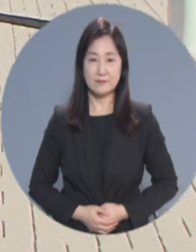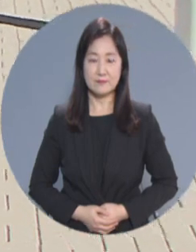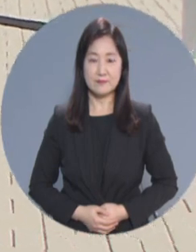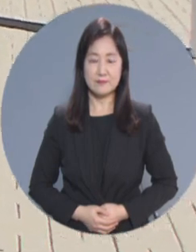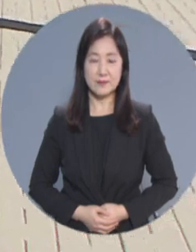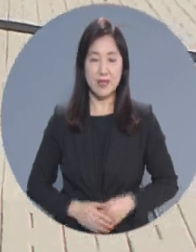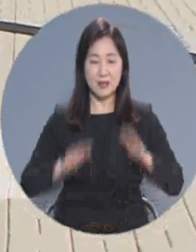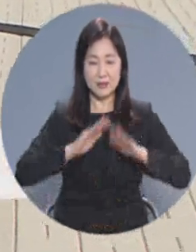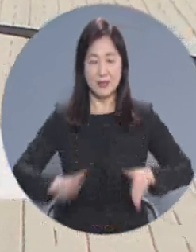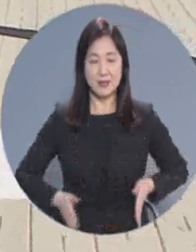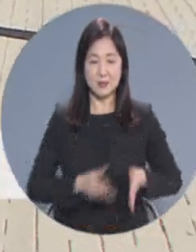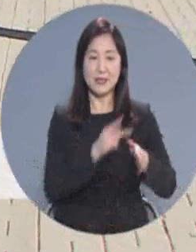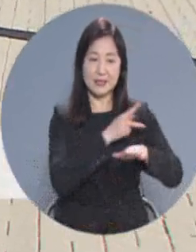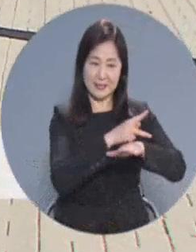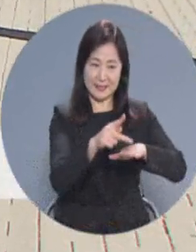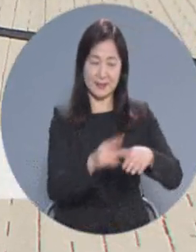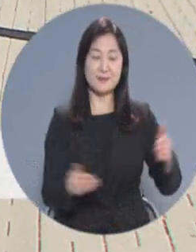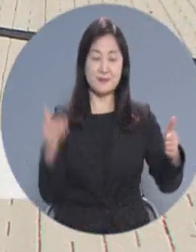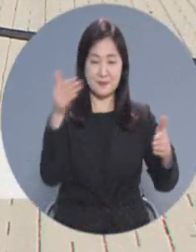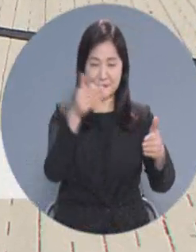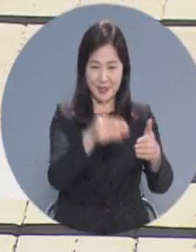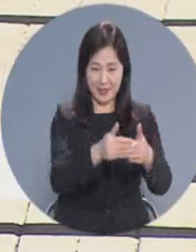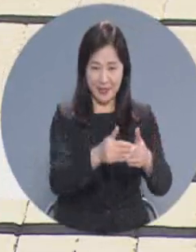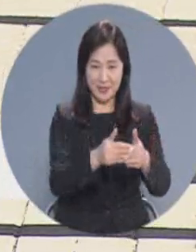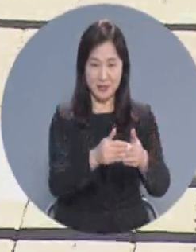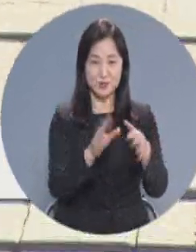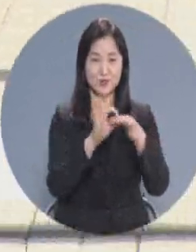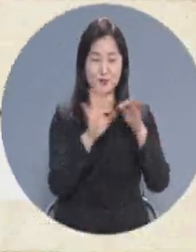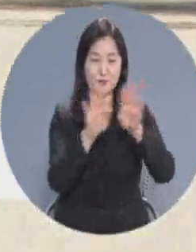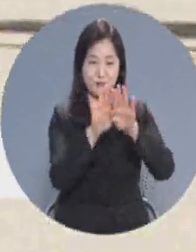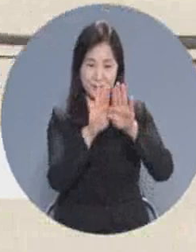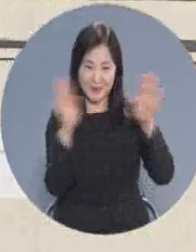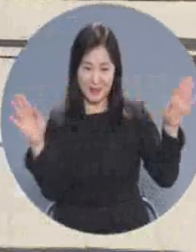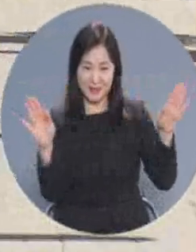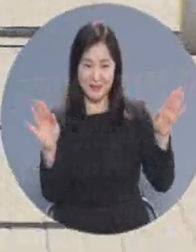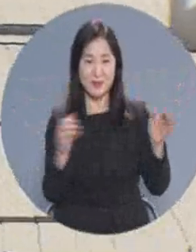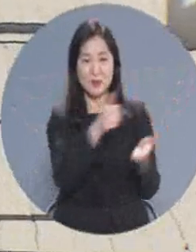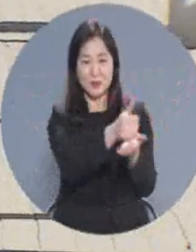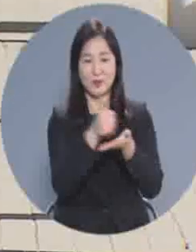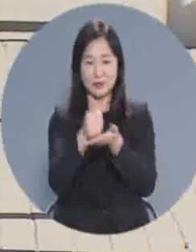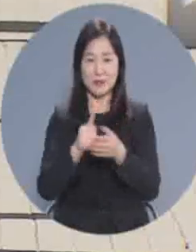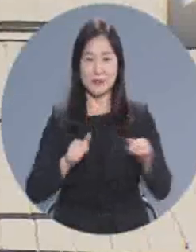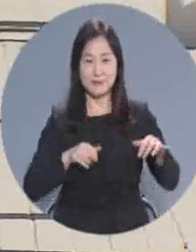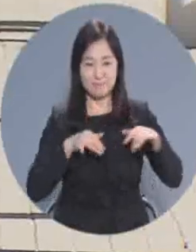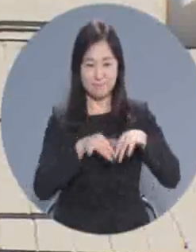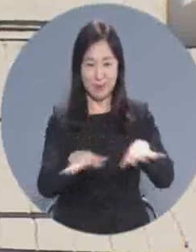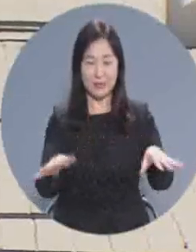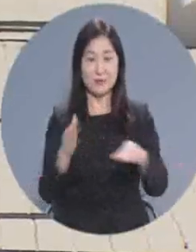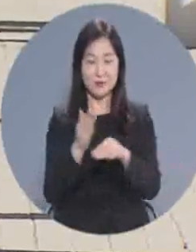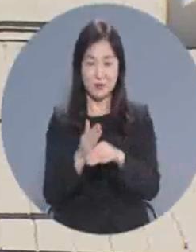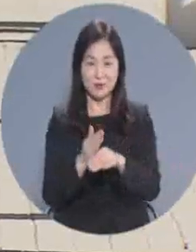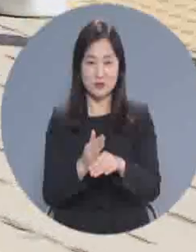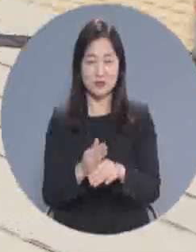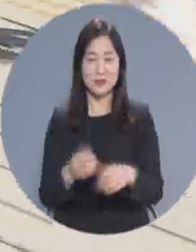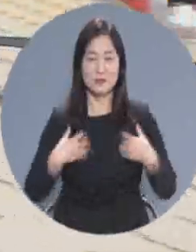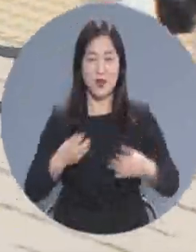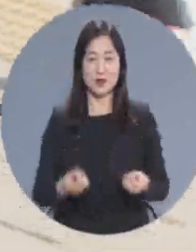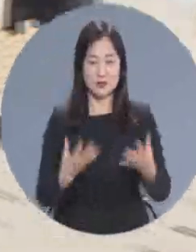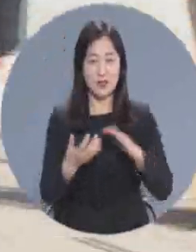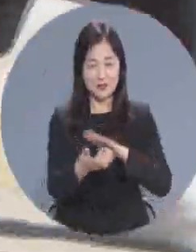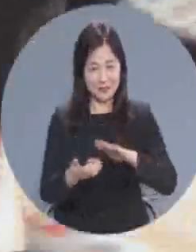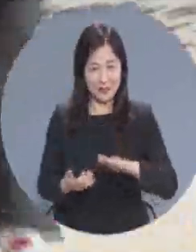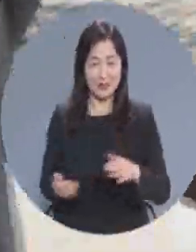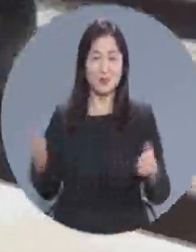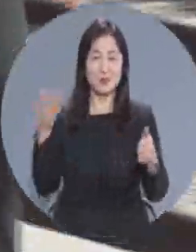설라산의 종착지로 KTX가 들어서고 열차 문이 열리자 승객들이 쏟아져 나옵니다. 설을 하루 앞두고 고향에